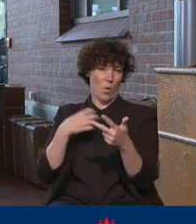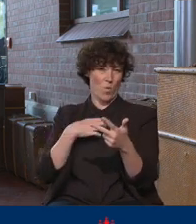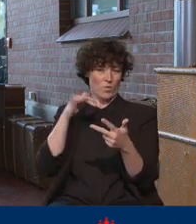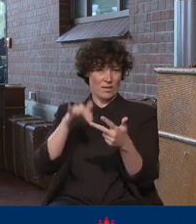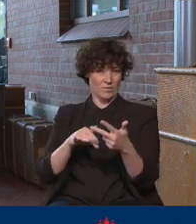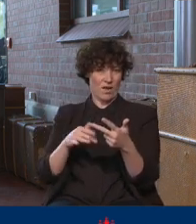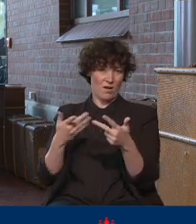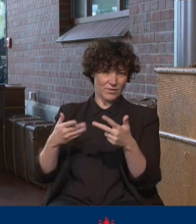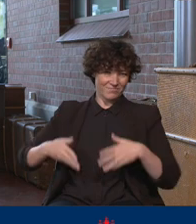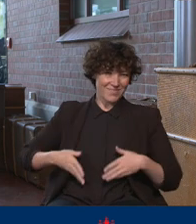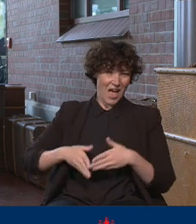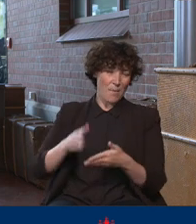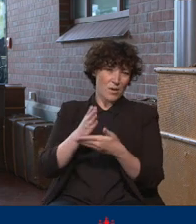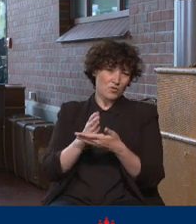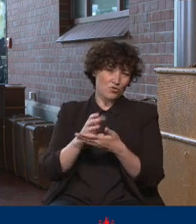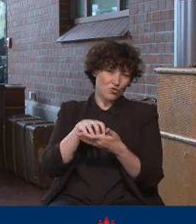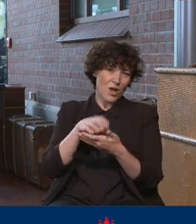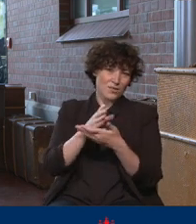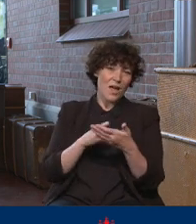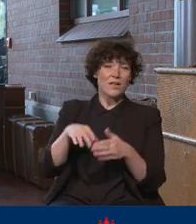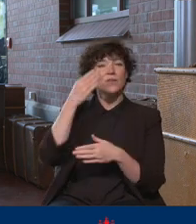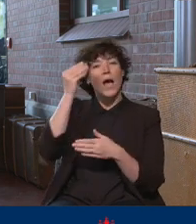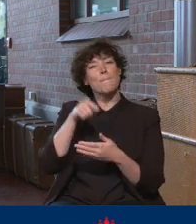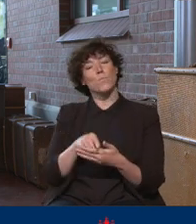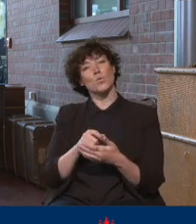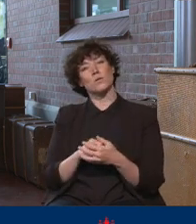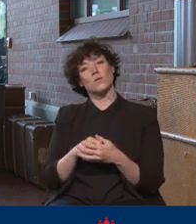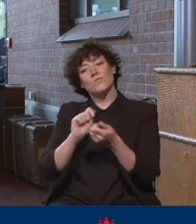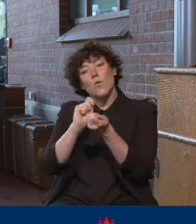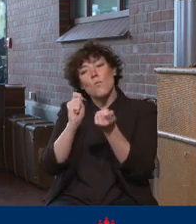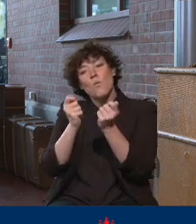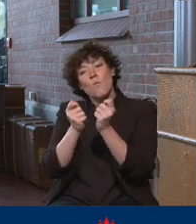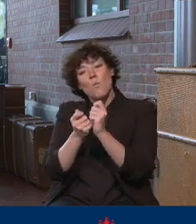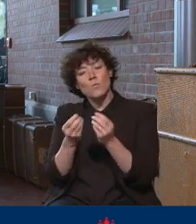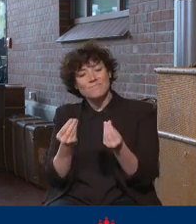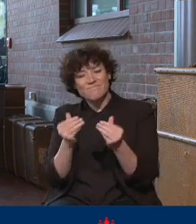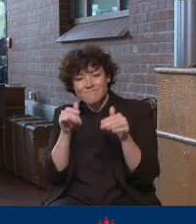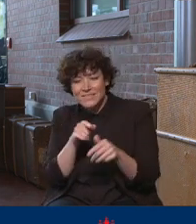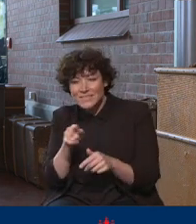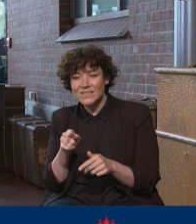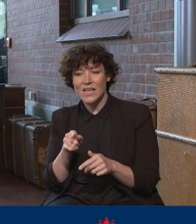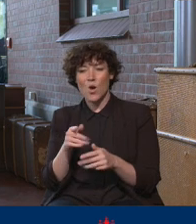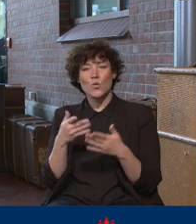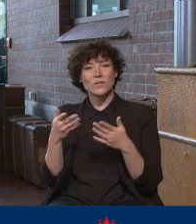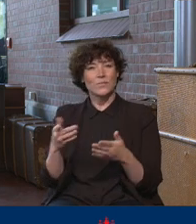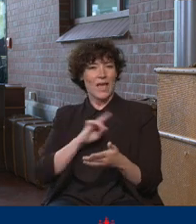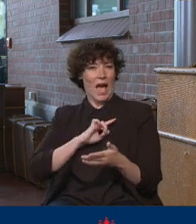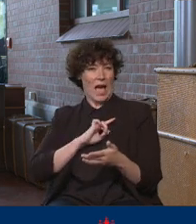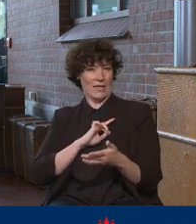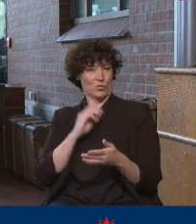verändert sich merkbar es entstehen und sind geplant immer mehr eigentumswohnungen weniger sozialer wohnungsbau